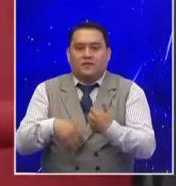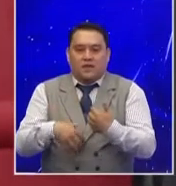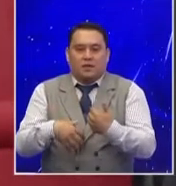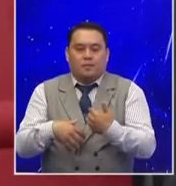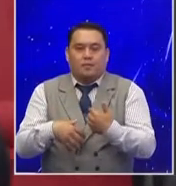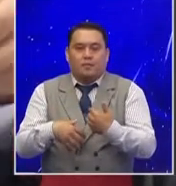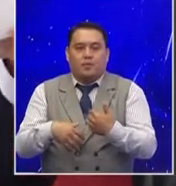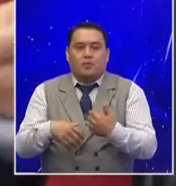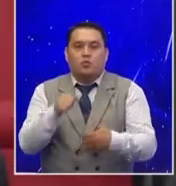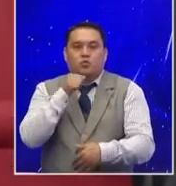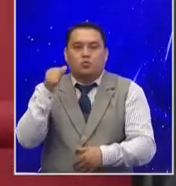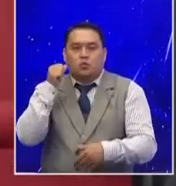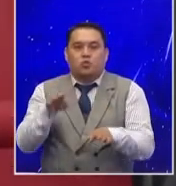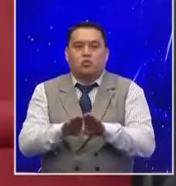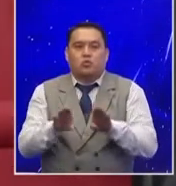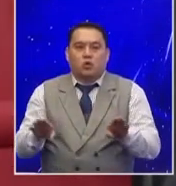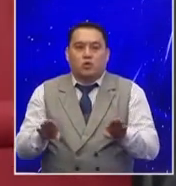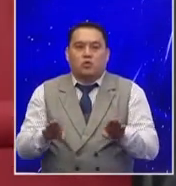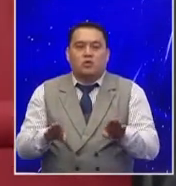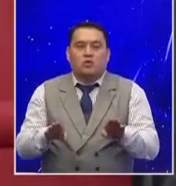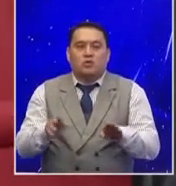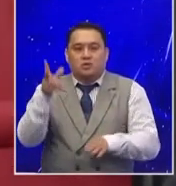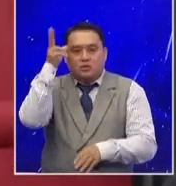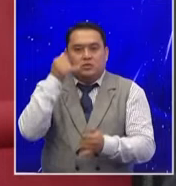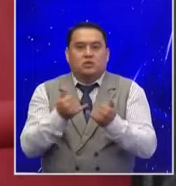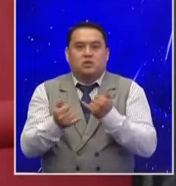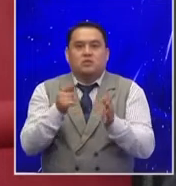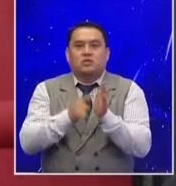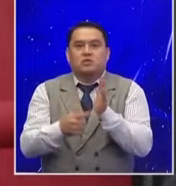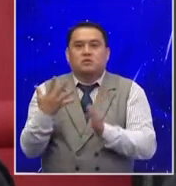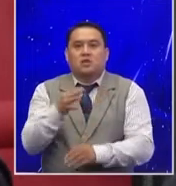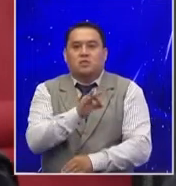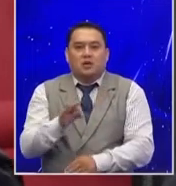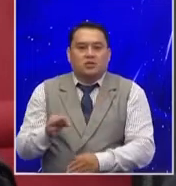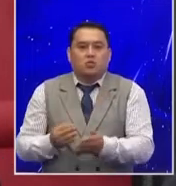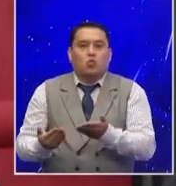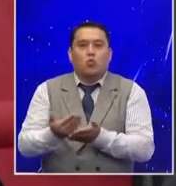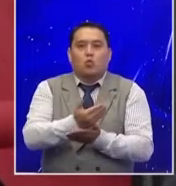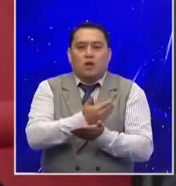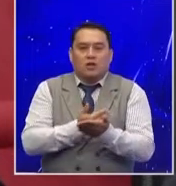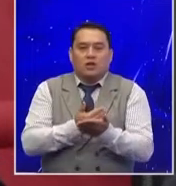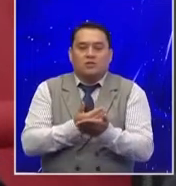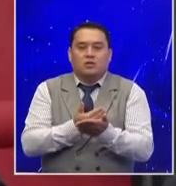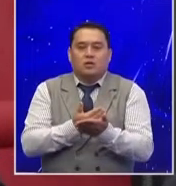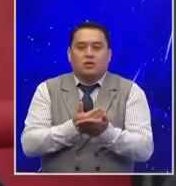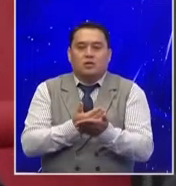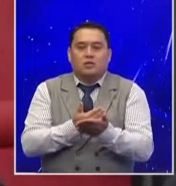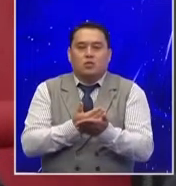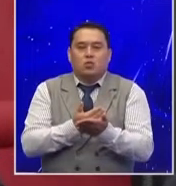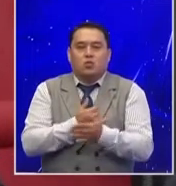урожайность на уровне прошлого. По зерновым уже 75% убрано, урожайность